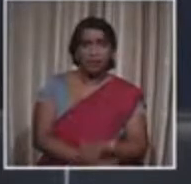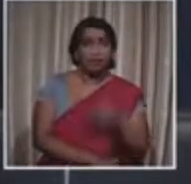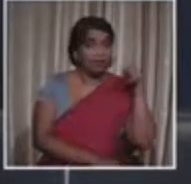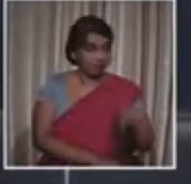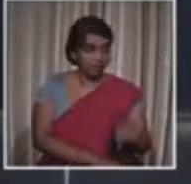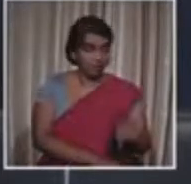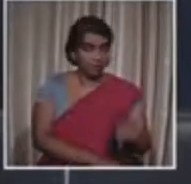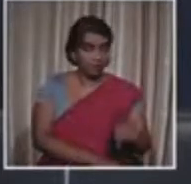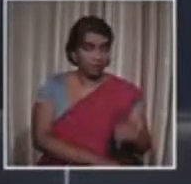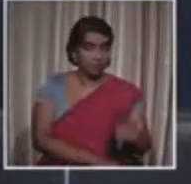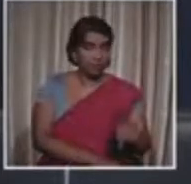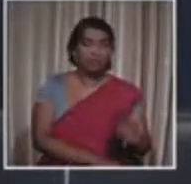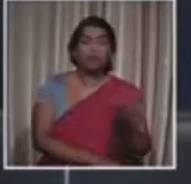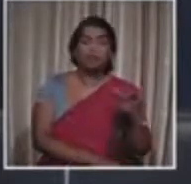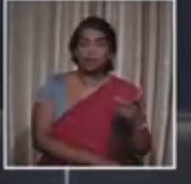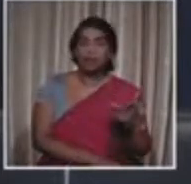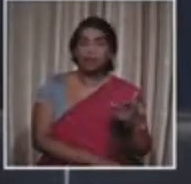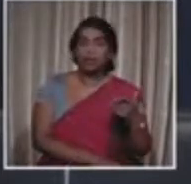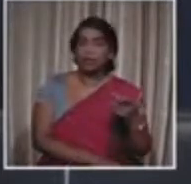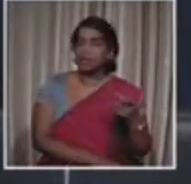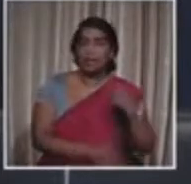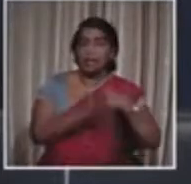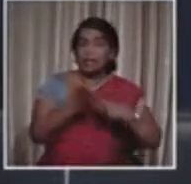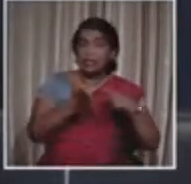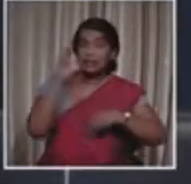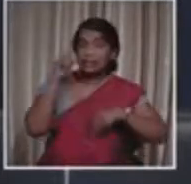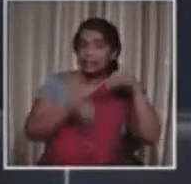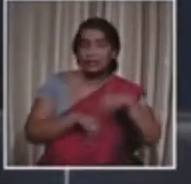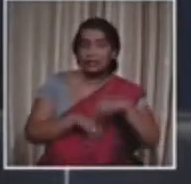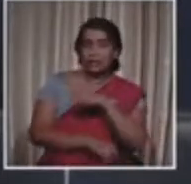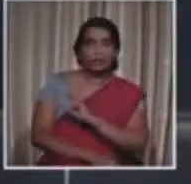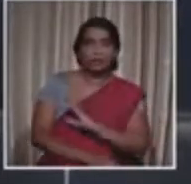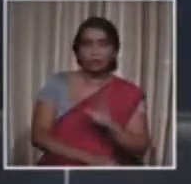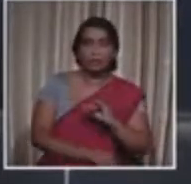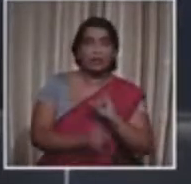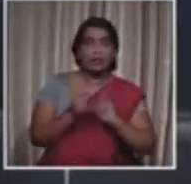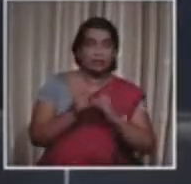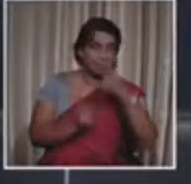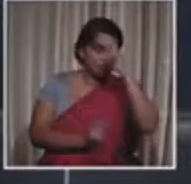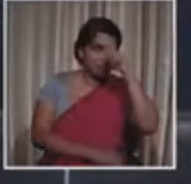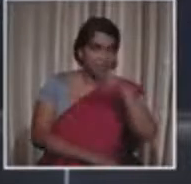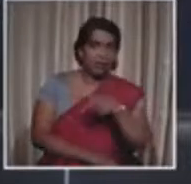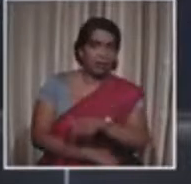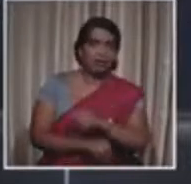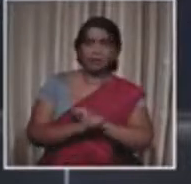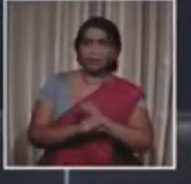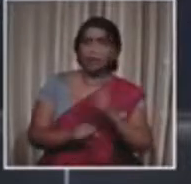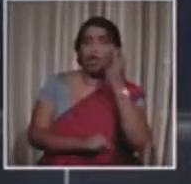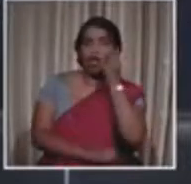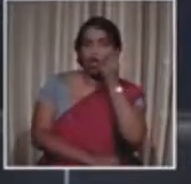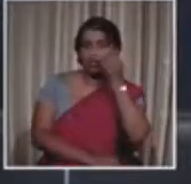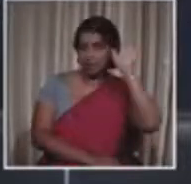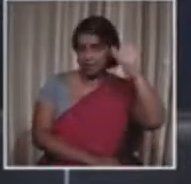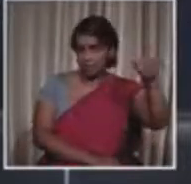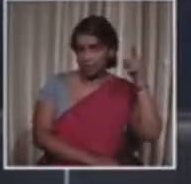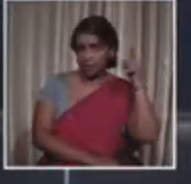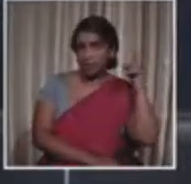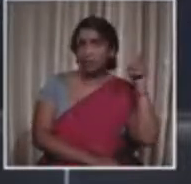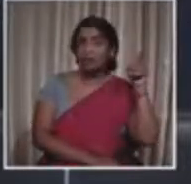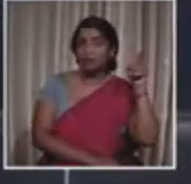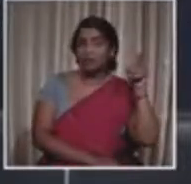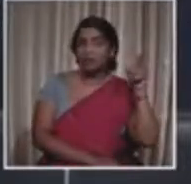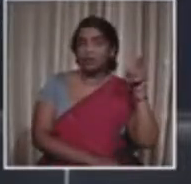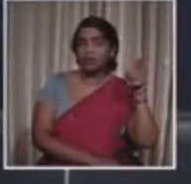මෙදා මෙතුමා දීලා තියෙන මේකක්වත් දේශපාලනයක් නෙමෙයි සංදීප් සමරසිංහ මැතිතුමා මෙහෙ නැහැ ඕස්ට්‍රේලියාවේ ඉන්නේ එතෙන්ට